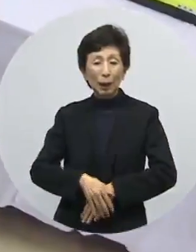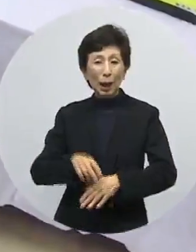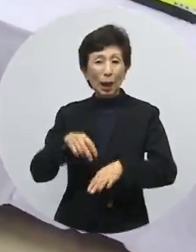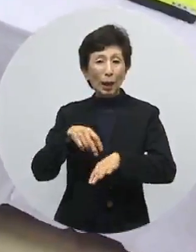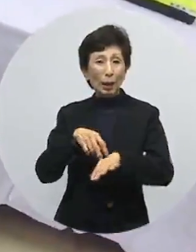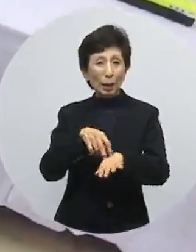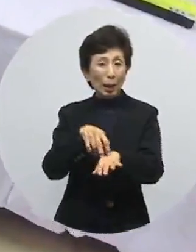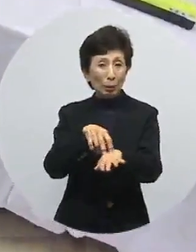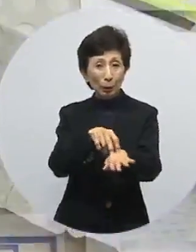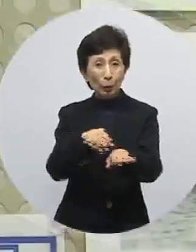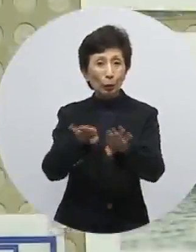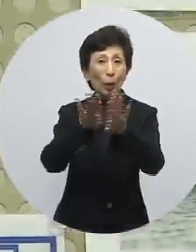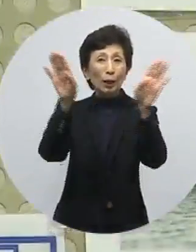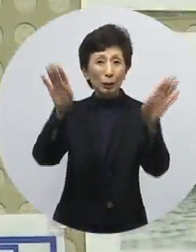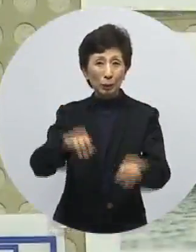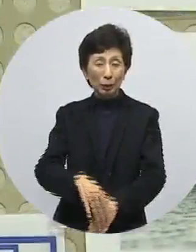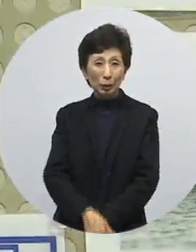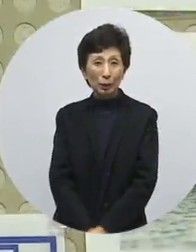ったんです。